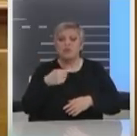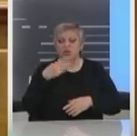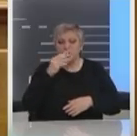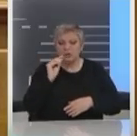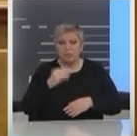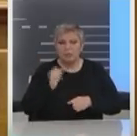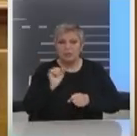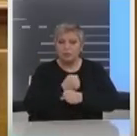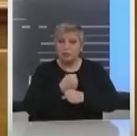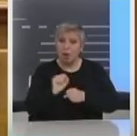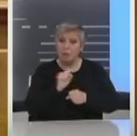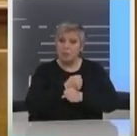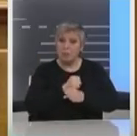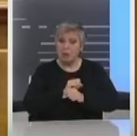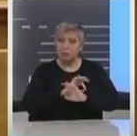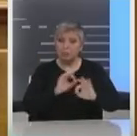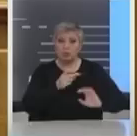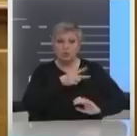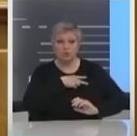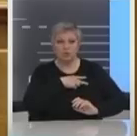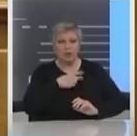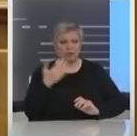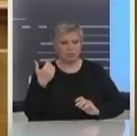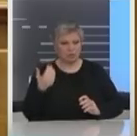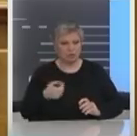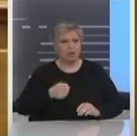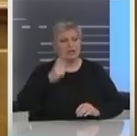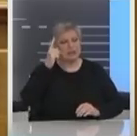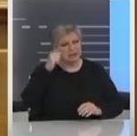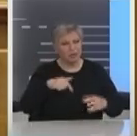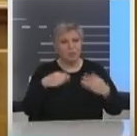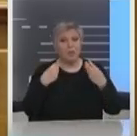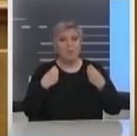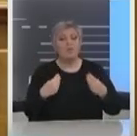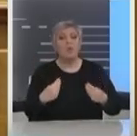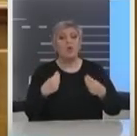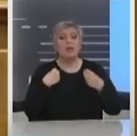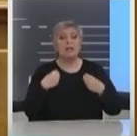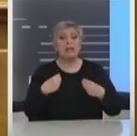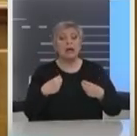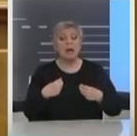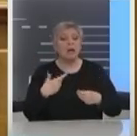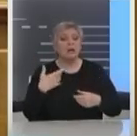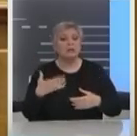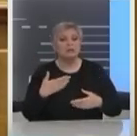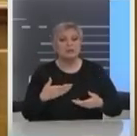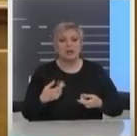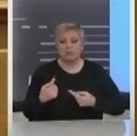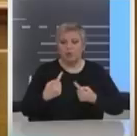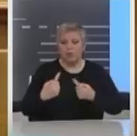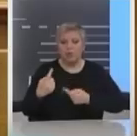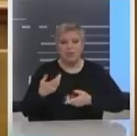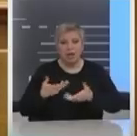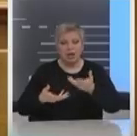τόπο του εγκλήματος? Όλοι γνωρίζουμε τις τραγικές συνέπειες της δικιάς σας διαπραγμάτευσης. Ακόμα